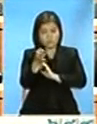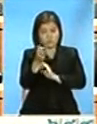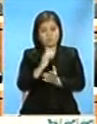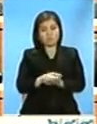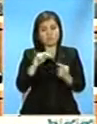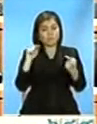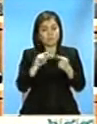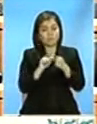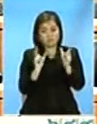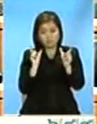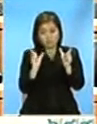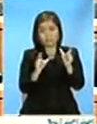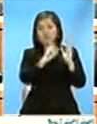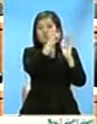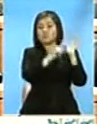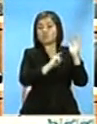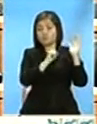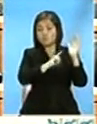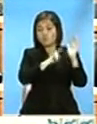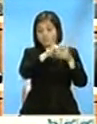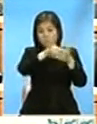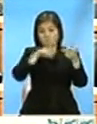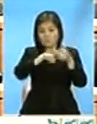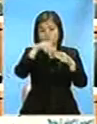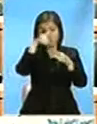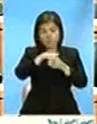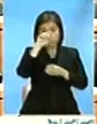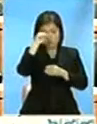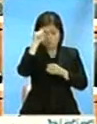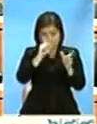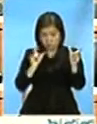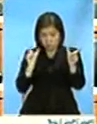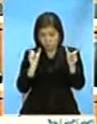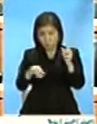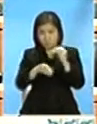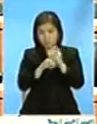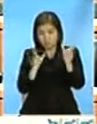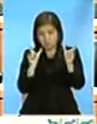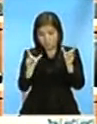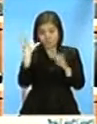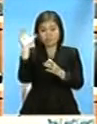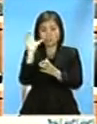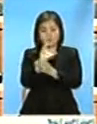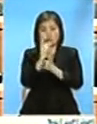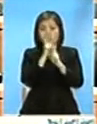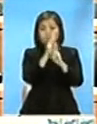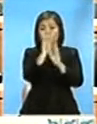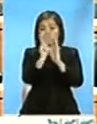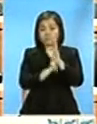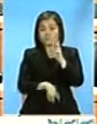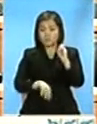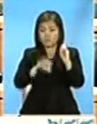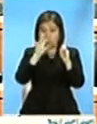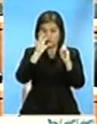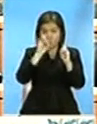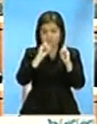เมื่อท่านเขียนว่าให้จังหวัดเป็นเขตเลือกตั้งนะครับและท่านเขียนต่อว่าให้ใช้มาตรา94โดยอนุโลมมาตรา